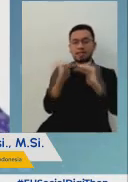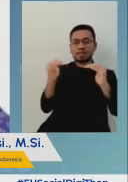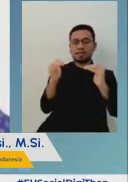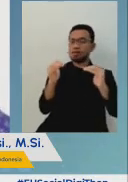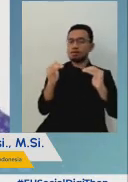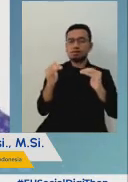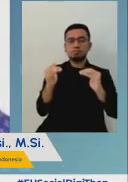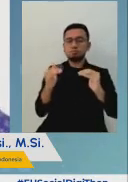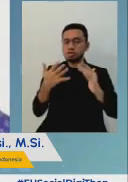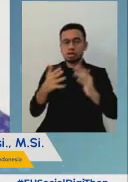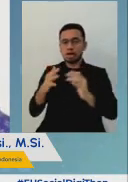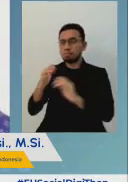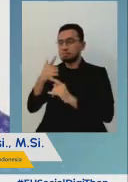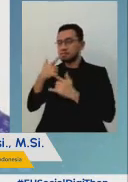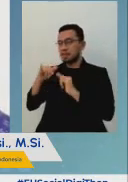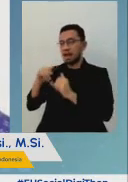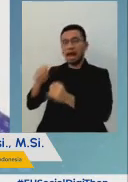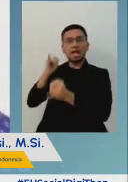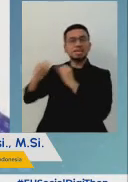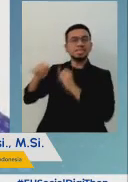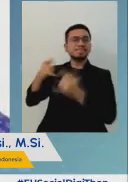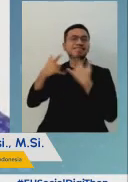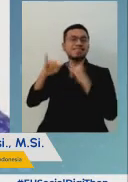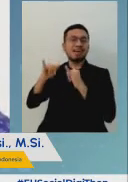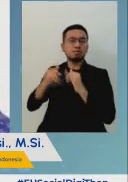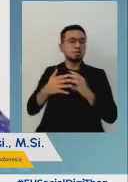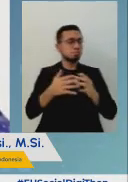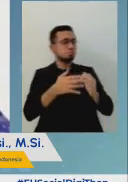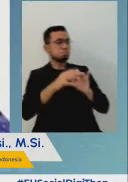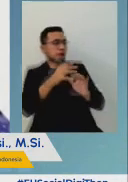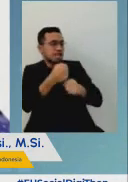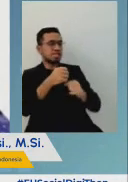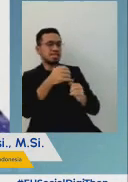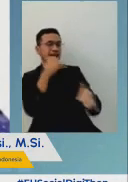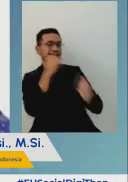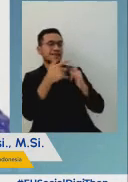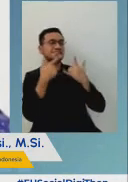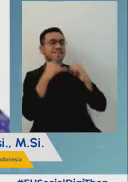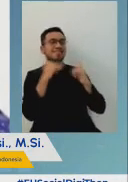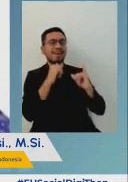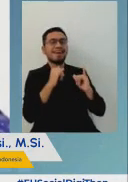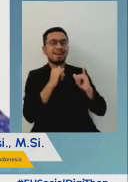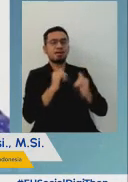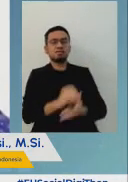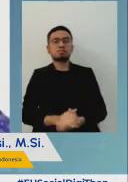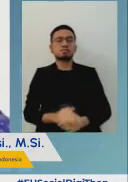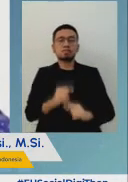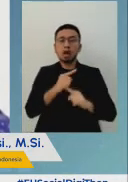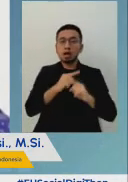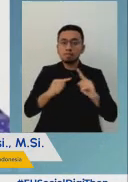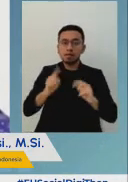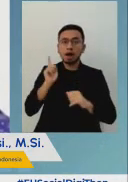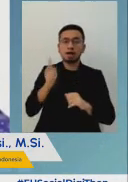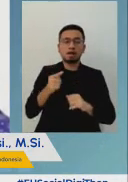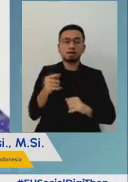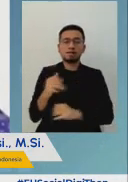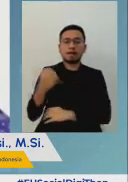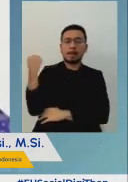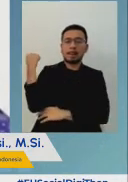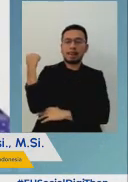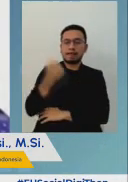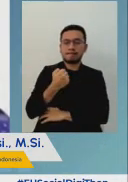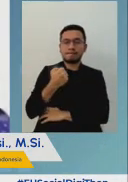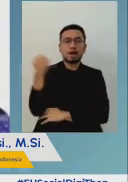ketika ada salah satu sebetulnya lebih tinggi ya, pelaku itu kayaknya bercanda